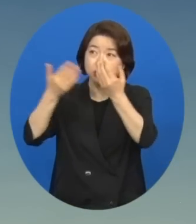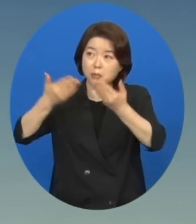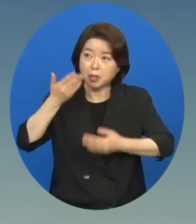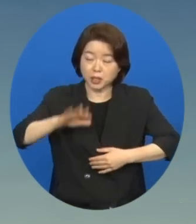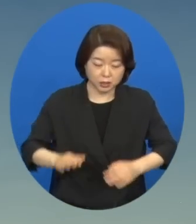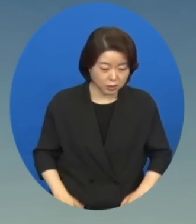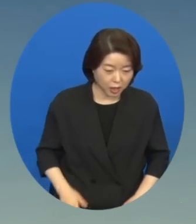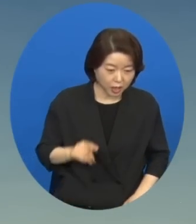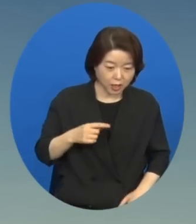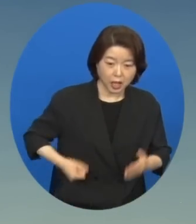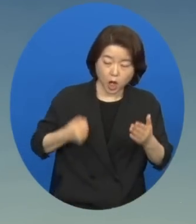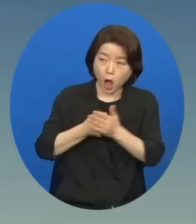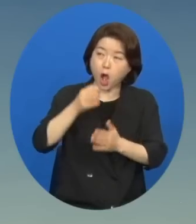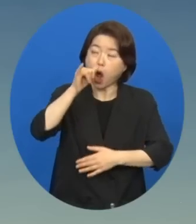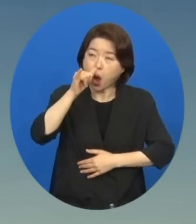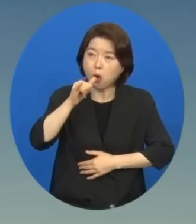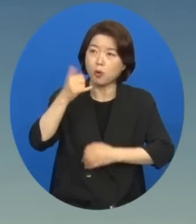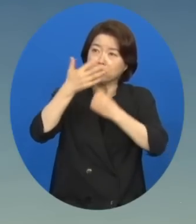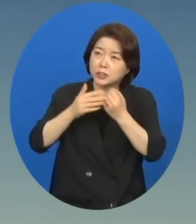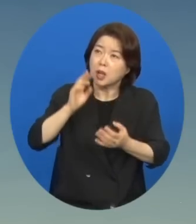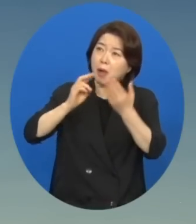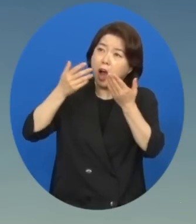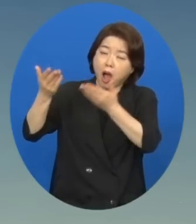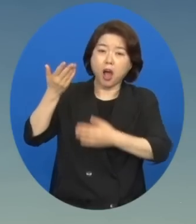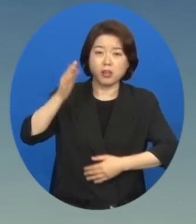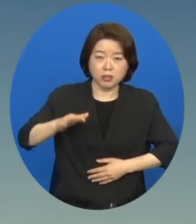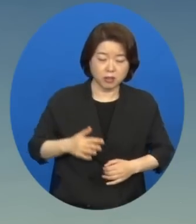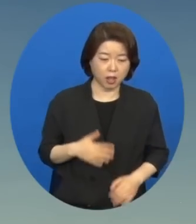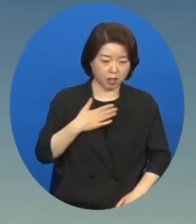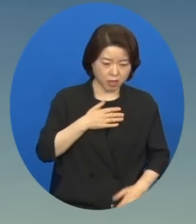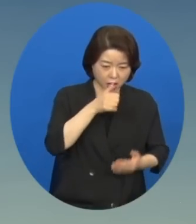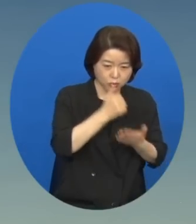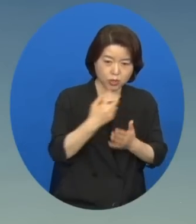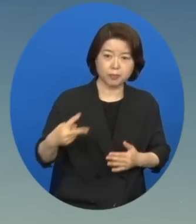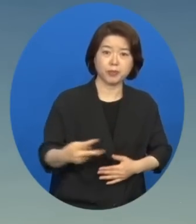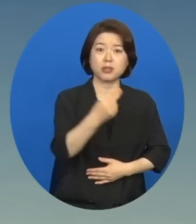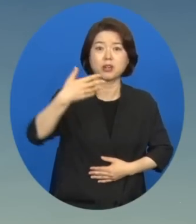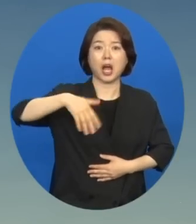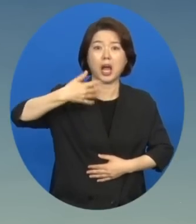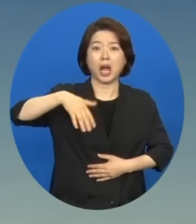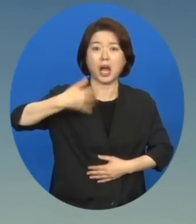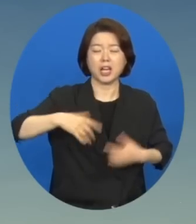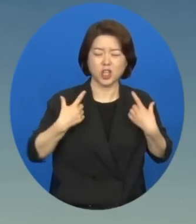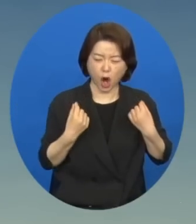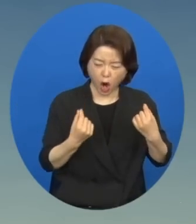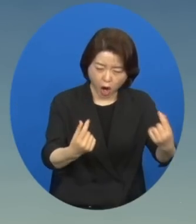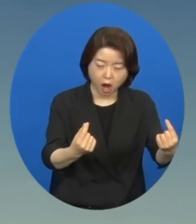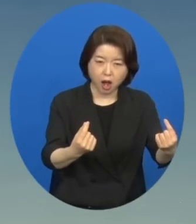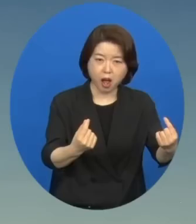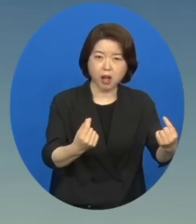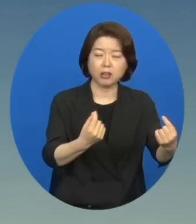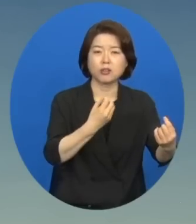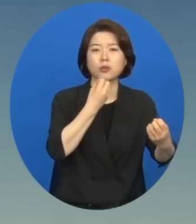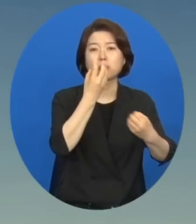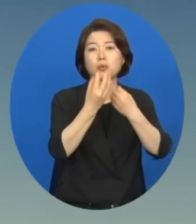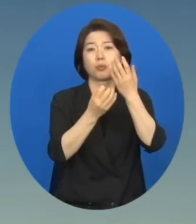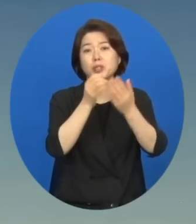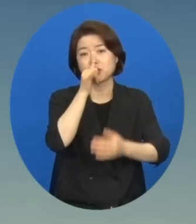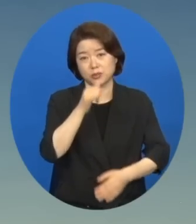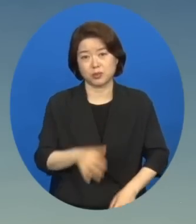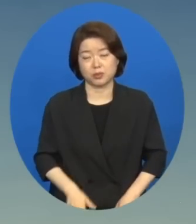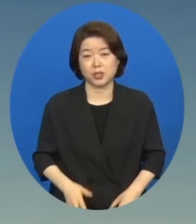그렇게 결단했는데 도무지 그 죄가 끊어지지를 않네요. 그게 우리의 고백이에요.